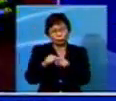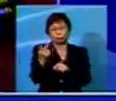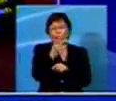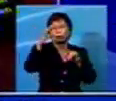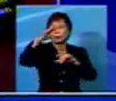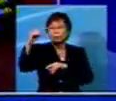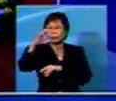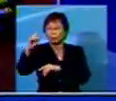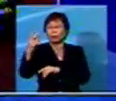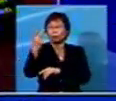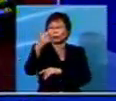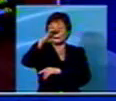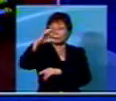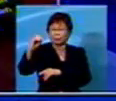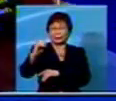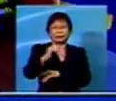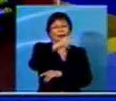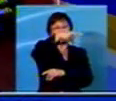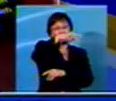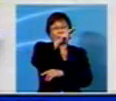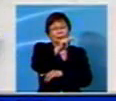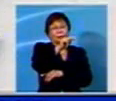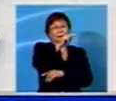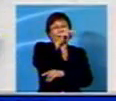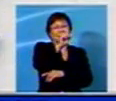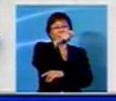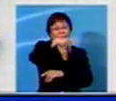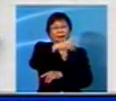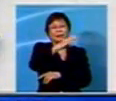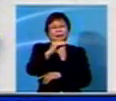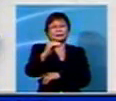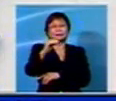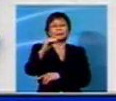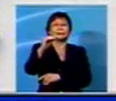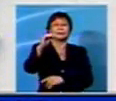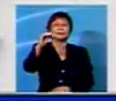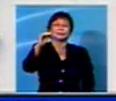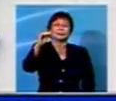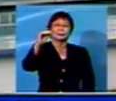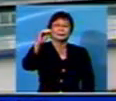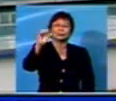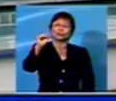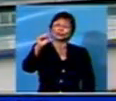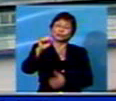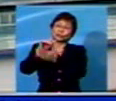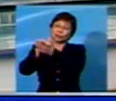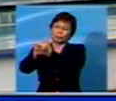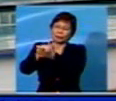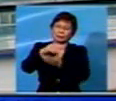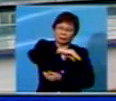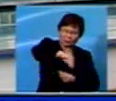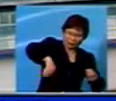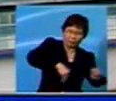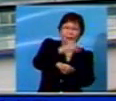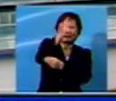kepunyaannya iaitu Puncak Niaga Sar berhad pnsp dan Syarikat bekalan air Selangor Sar berhad shabas diambil alih kerajaan